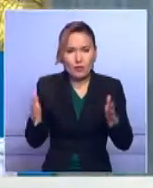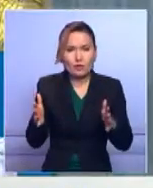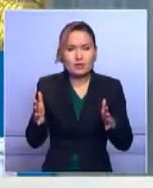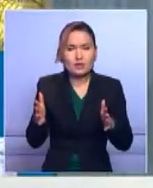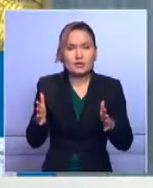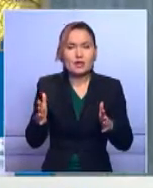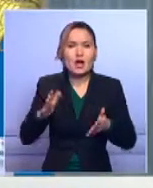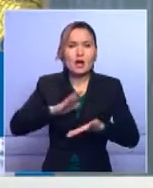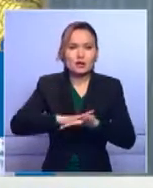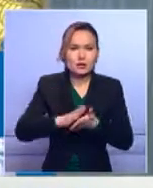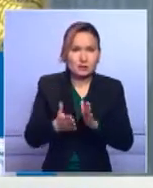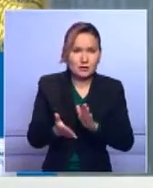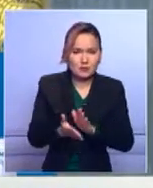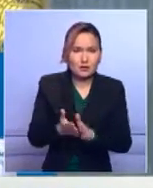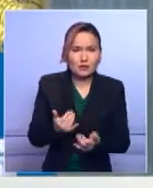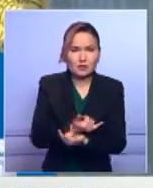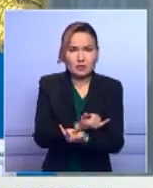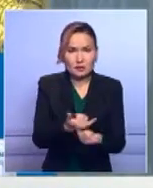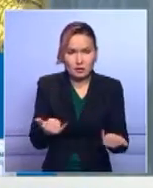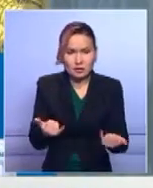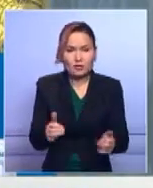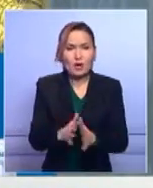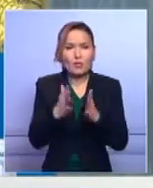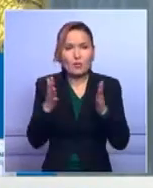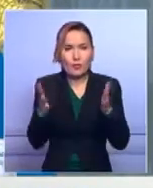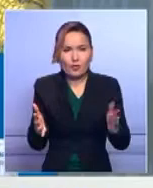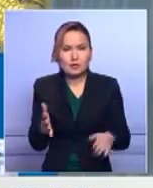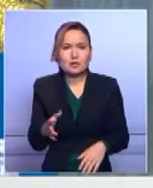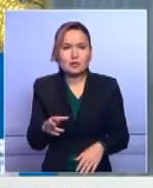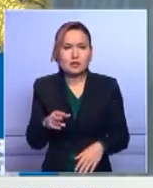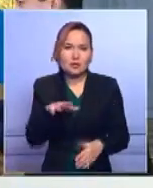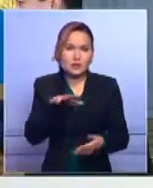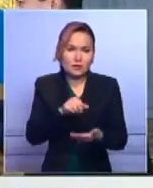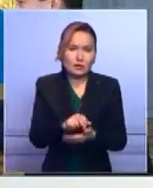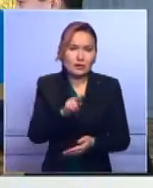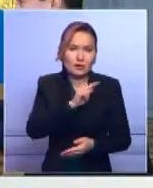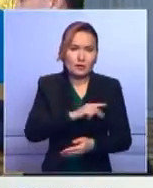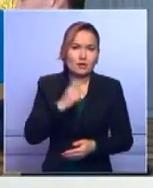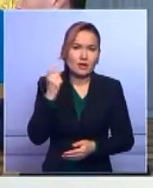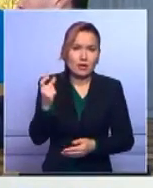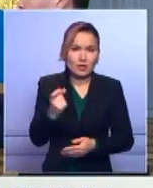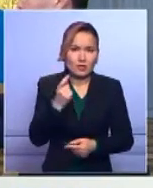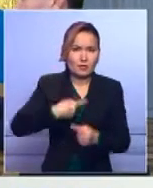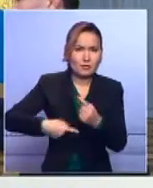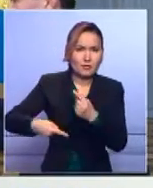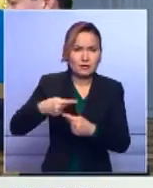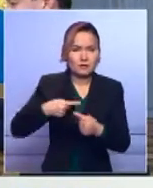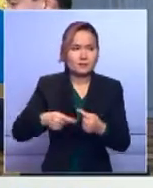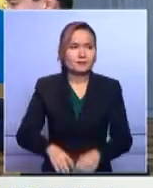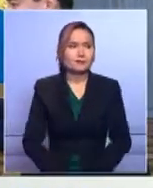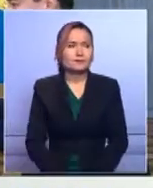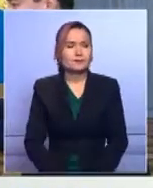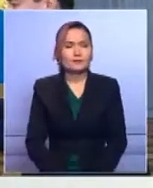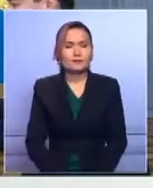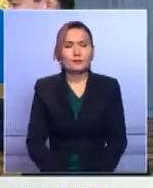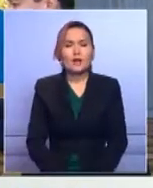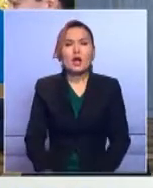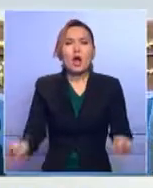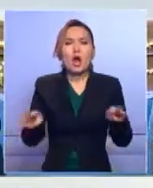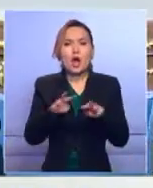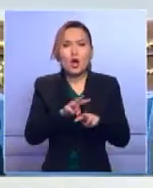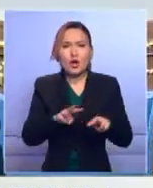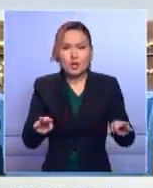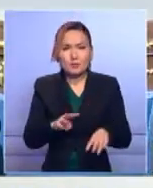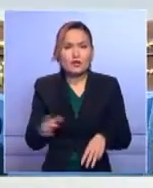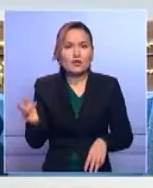создавать стоимости и больше занимать место в экономике. Правительство реализует вашу линию на поддержку. Үкімет кәсіпкерлікті